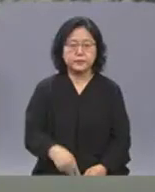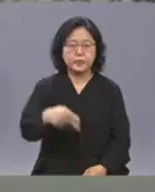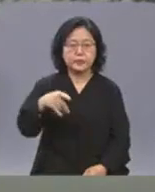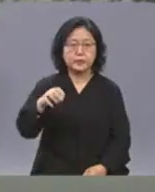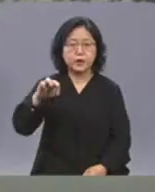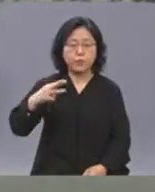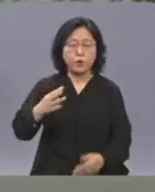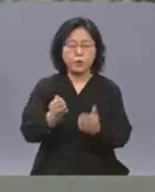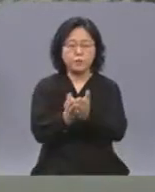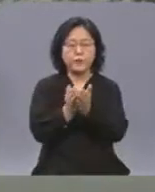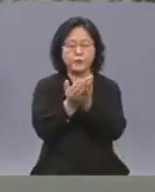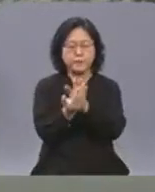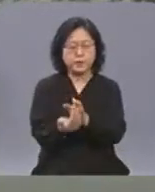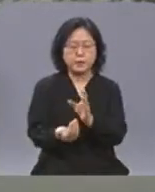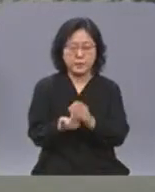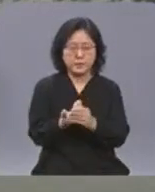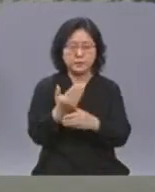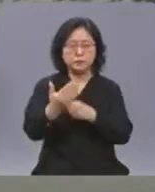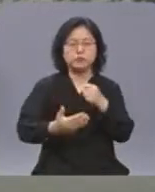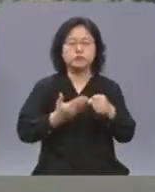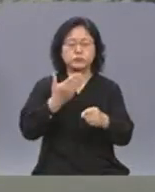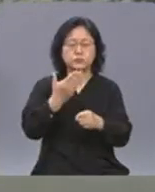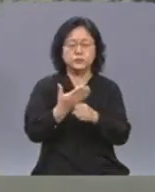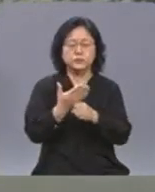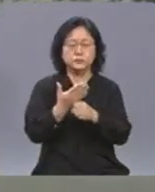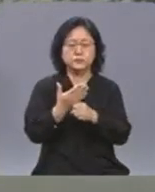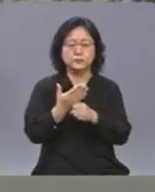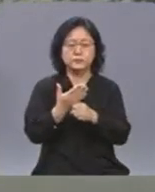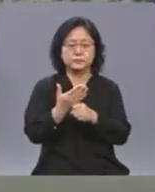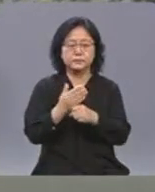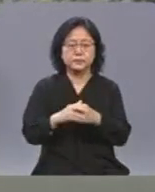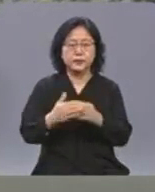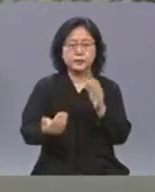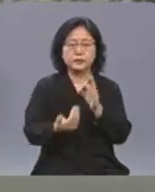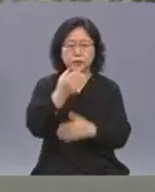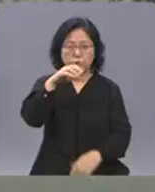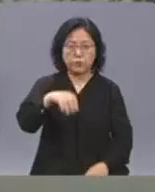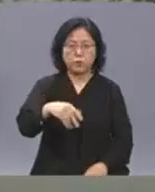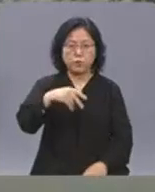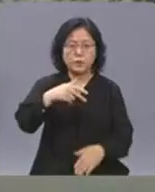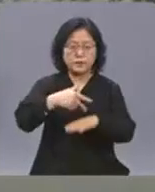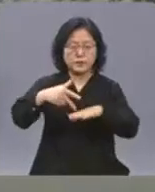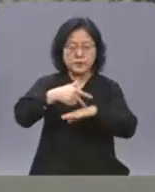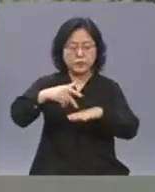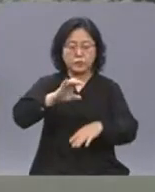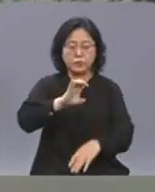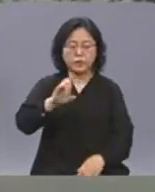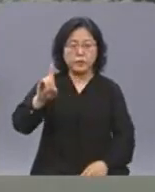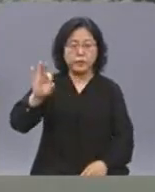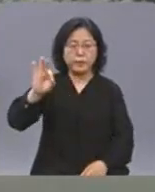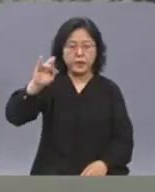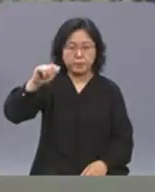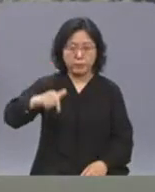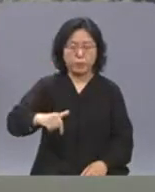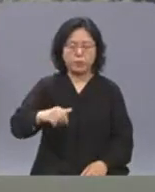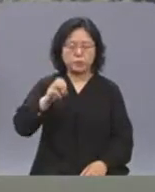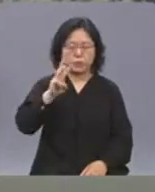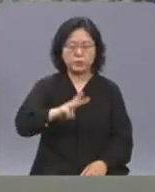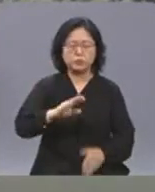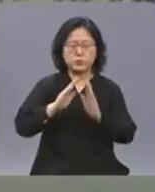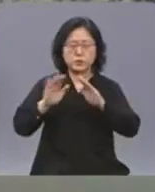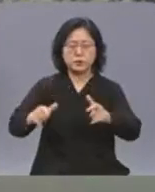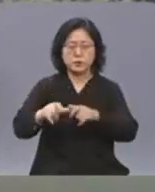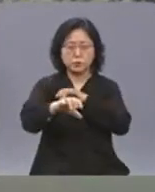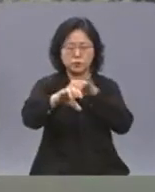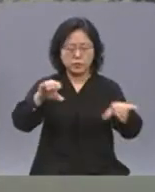세월호 참사가 일어난지 어느덧 구주기를 맞게 되는데요 사고 현장인 진도 팽목항을 비롯해 광주와 전남